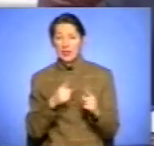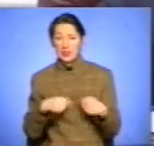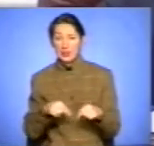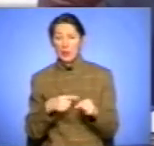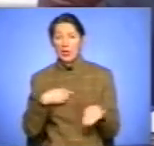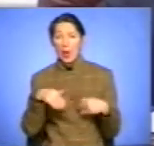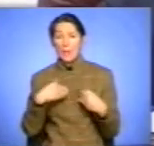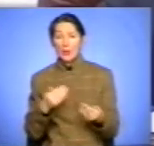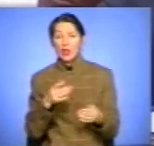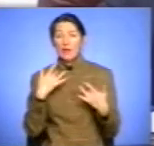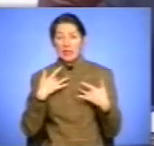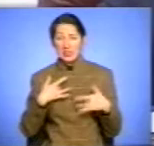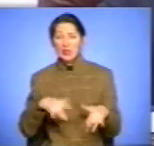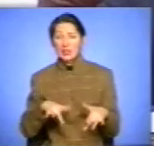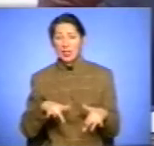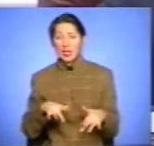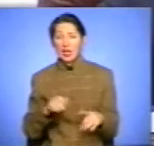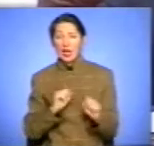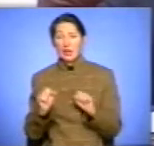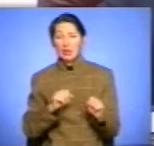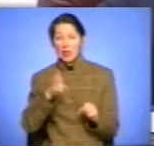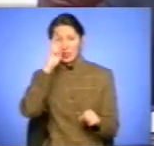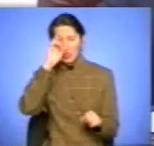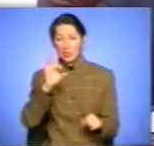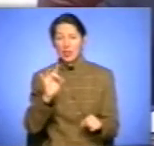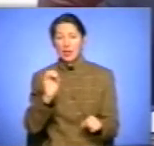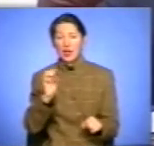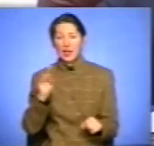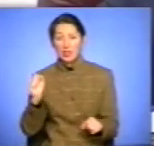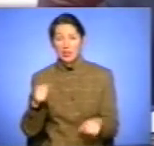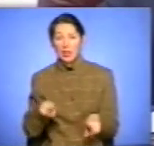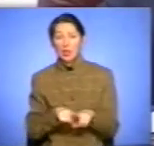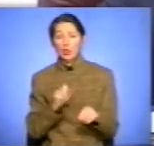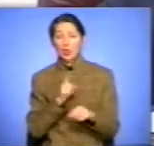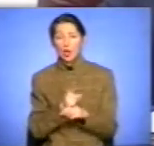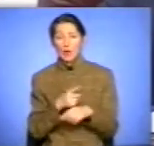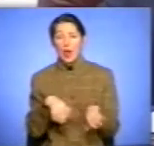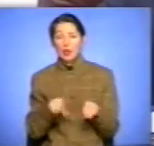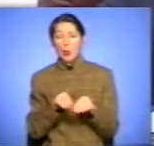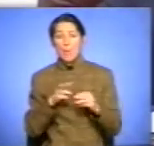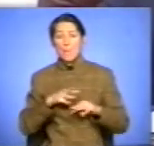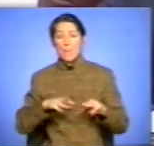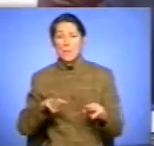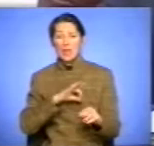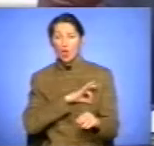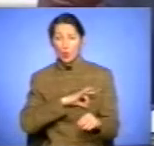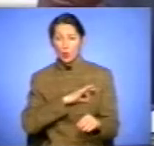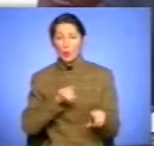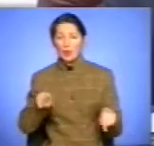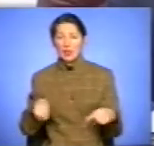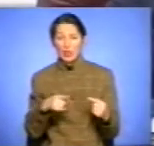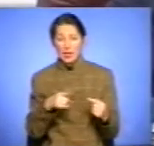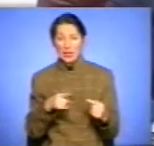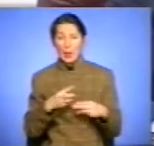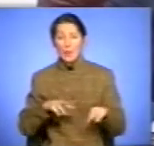Я також доручив віце-прем'єр-міністру гілку Олександр Юрійович разом з мін'юстом та мінрегіонбудом створити робочу